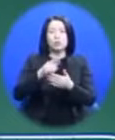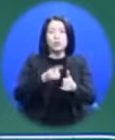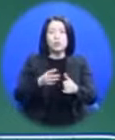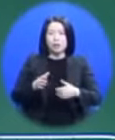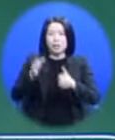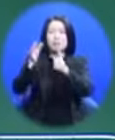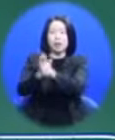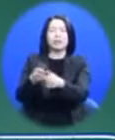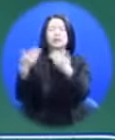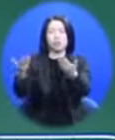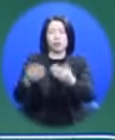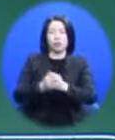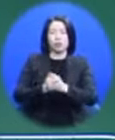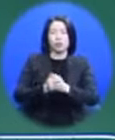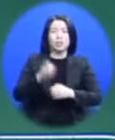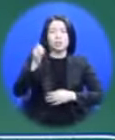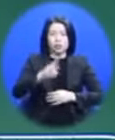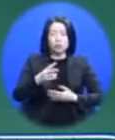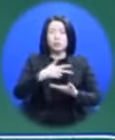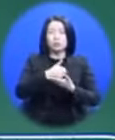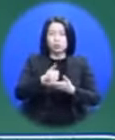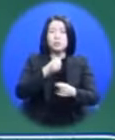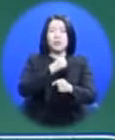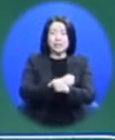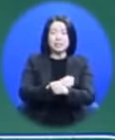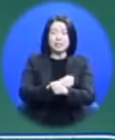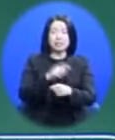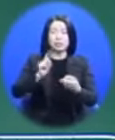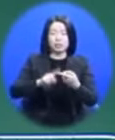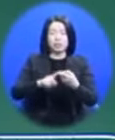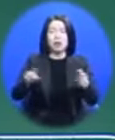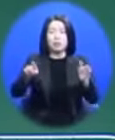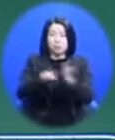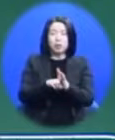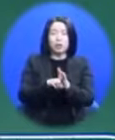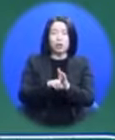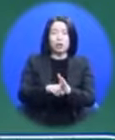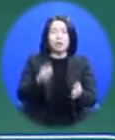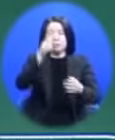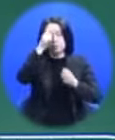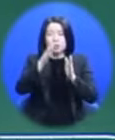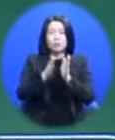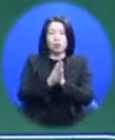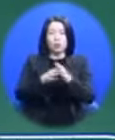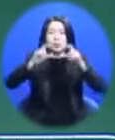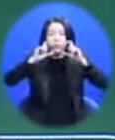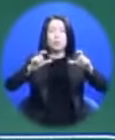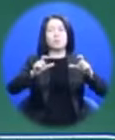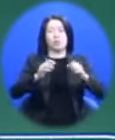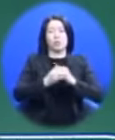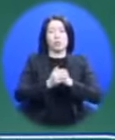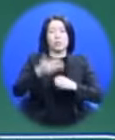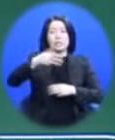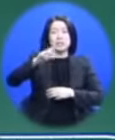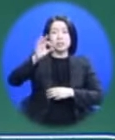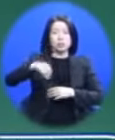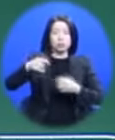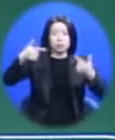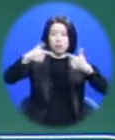맡겨드리는 겁니다. 그리고 주님이 하실 것을 믿고 믿음으로 기도하고 선포할 뿐이에요. 치유하시는 분은